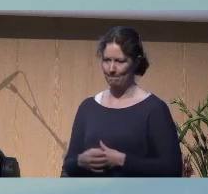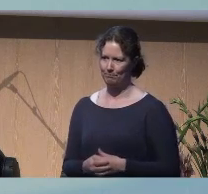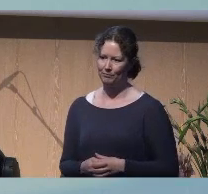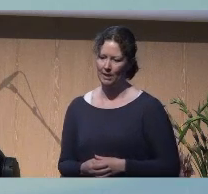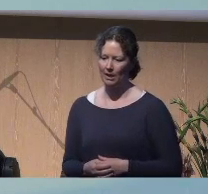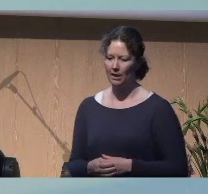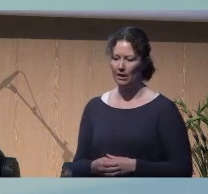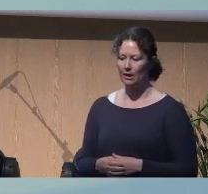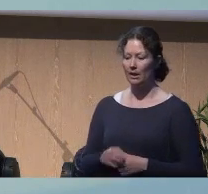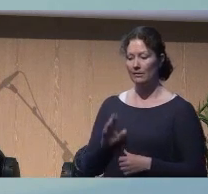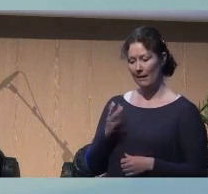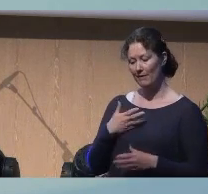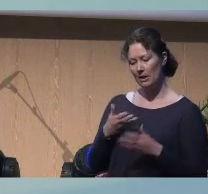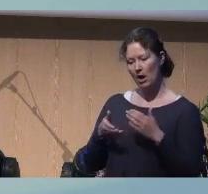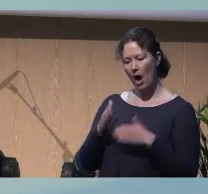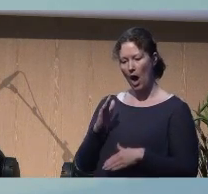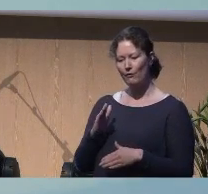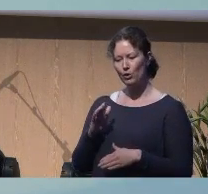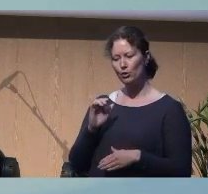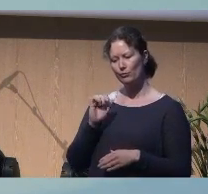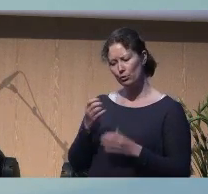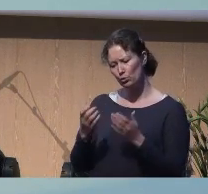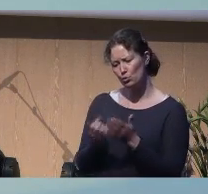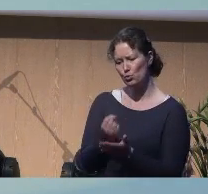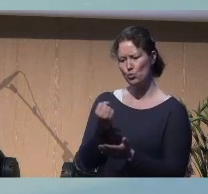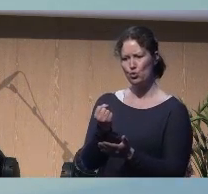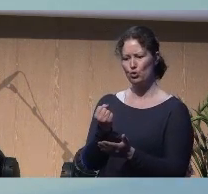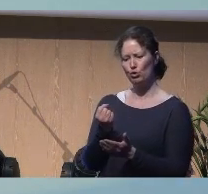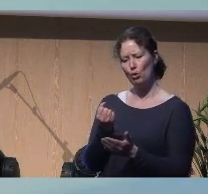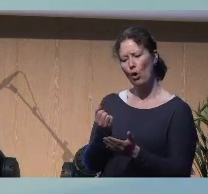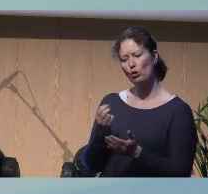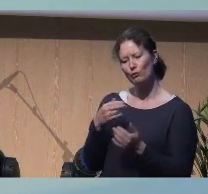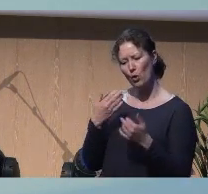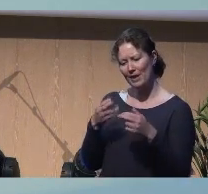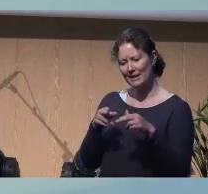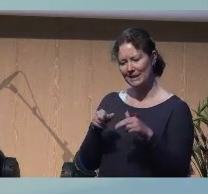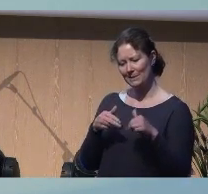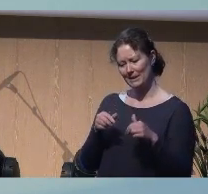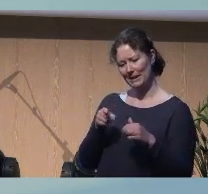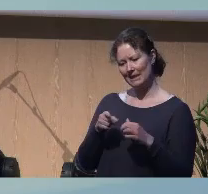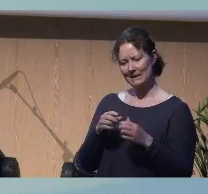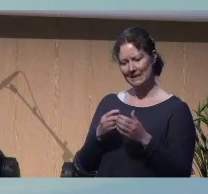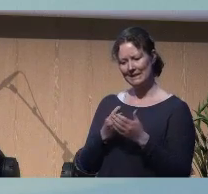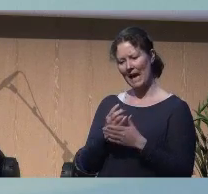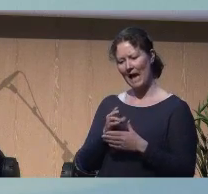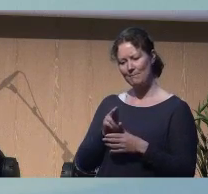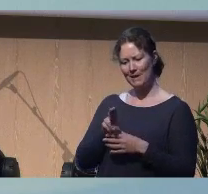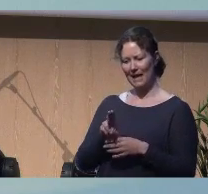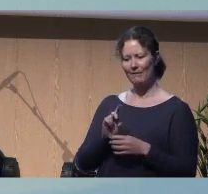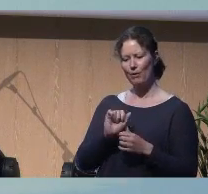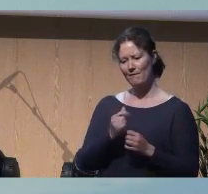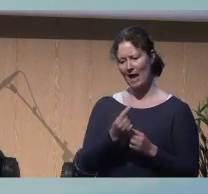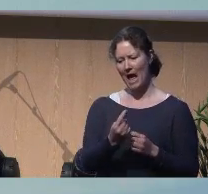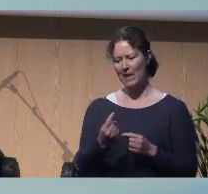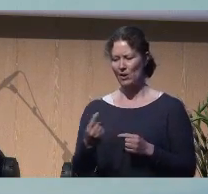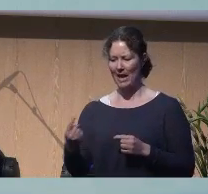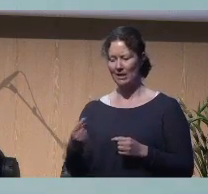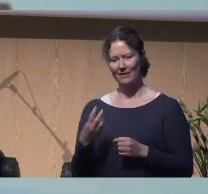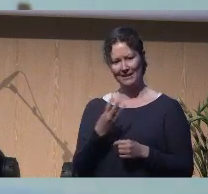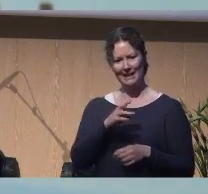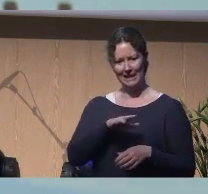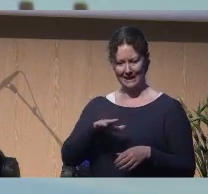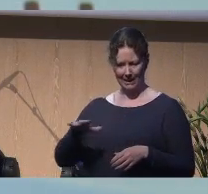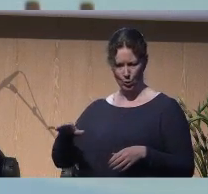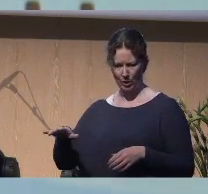Det avgjørende for å få utnyttet og for å få respektert særpreget til hver og en av disse tre